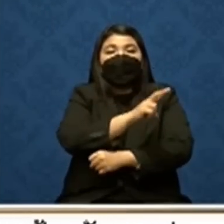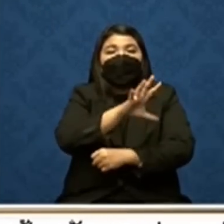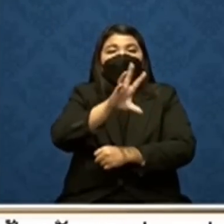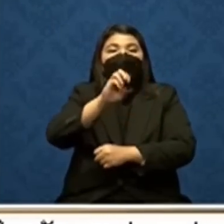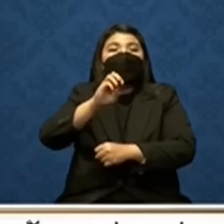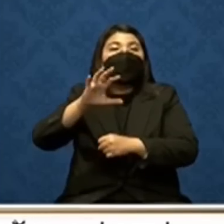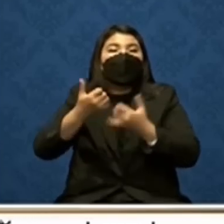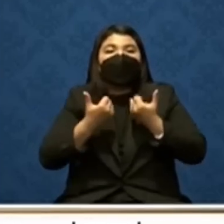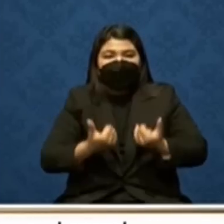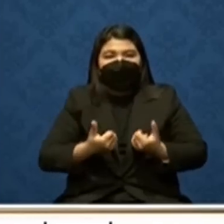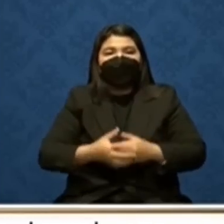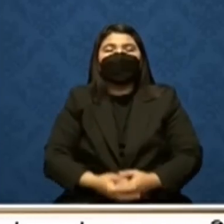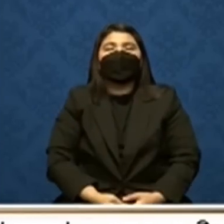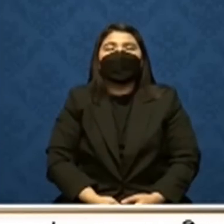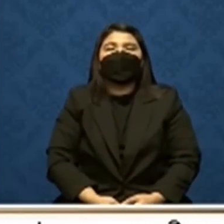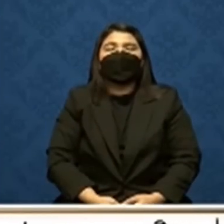ศในปีนี้